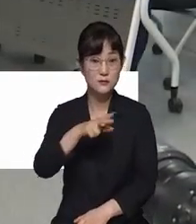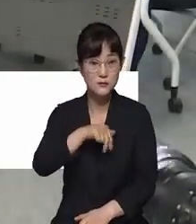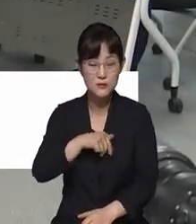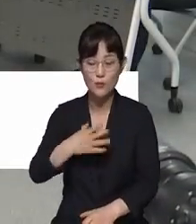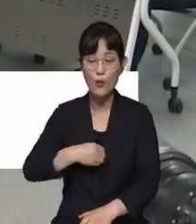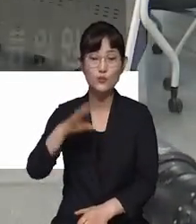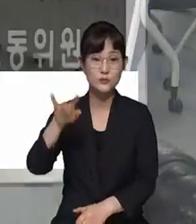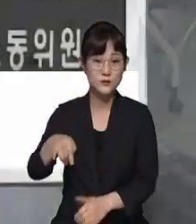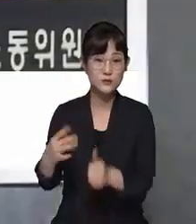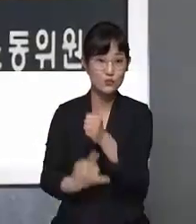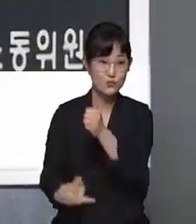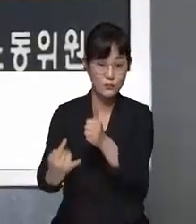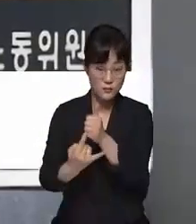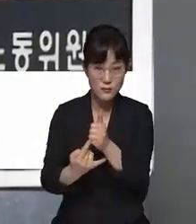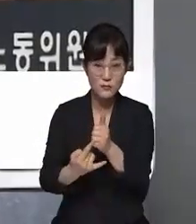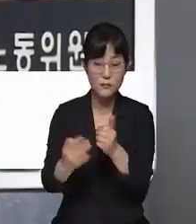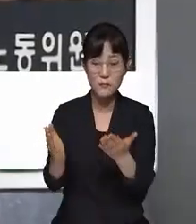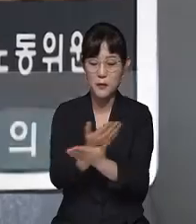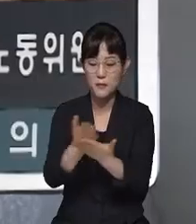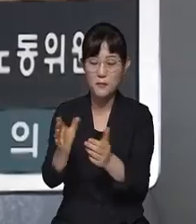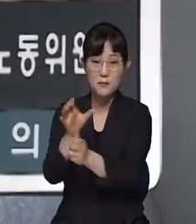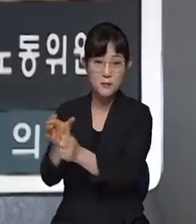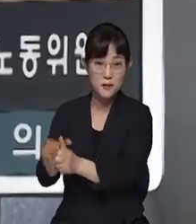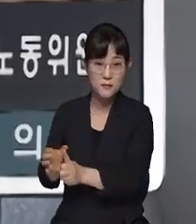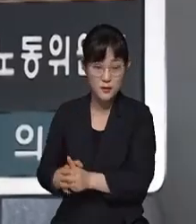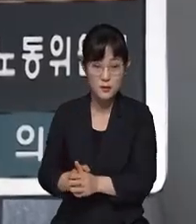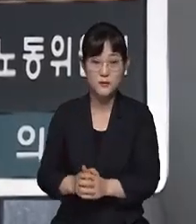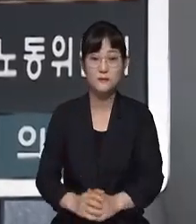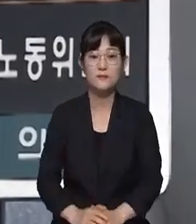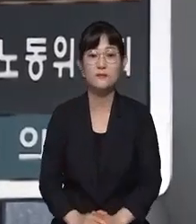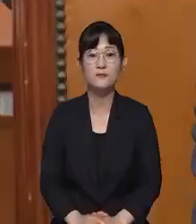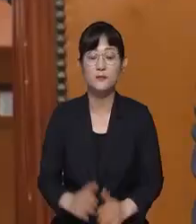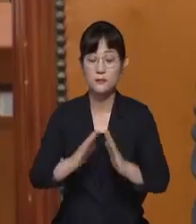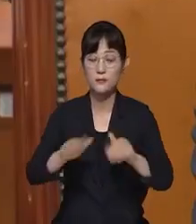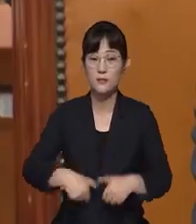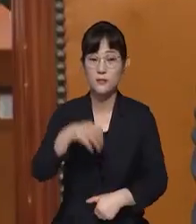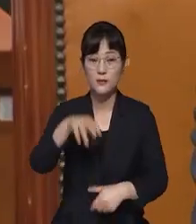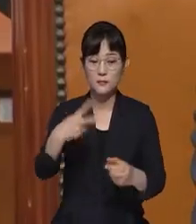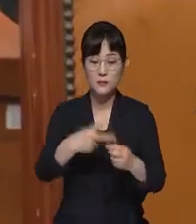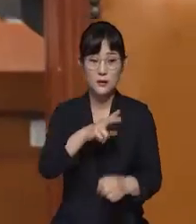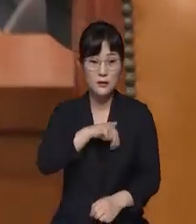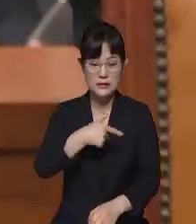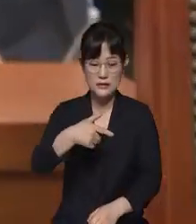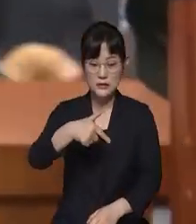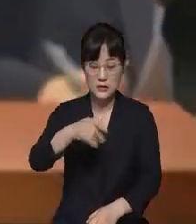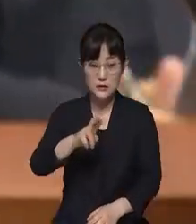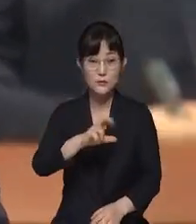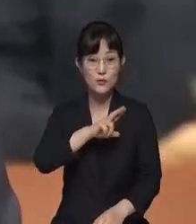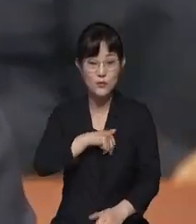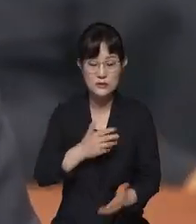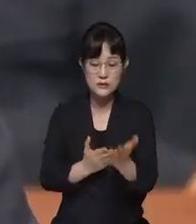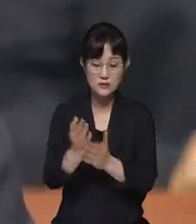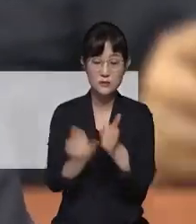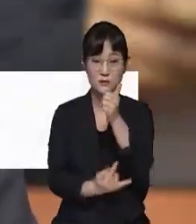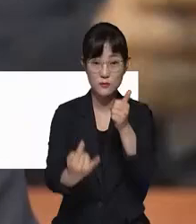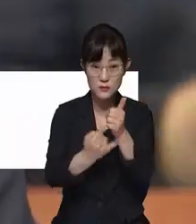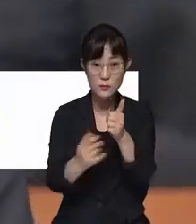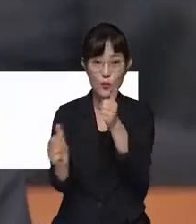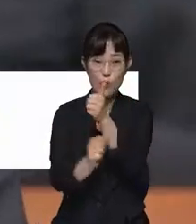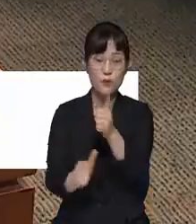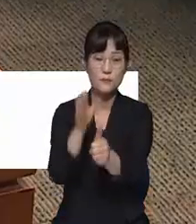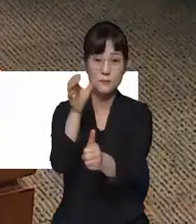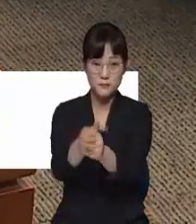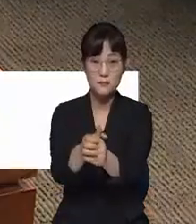등 비교적 고르게 상임위를 나눠 가졌습니다. 전남에서는 재선의 김원희 의원이 산자위에서 야당